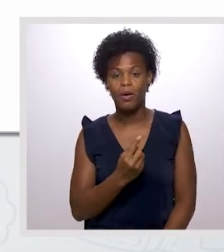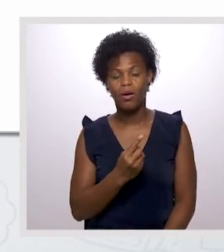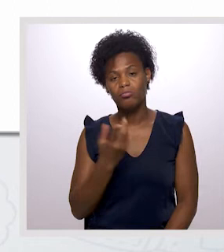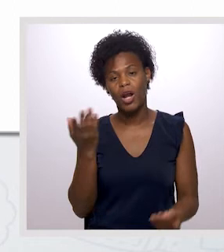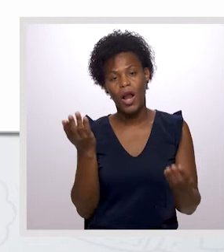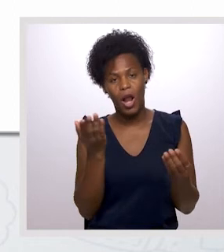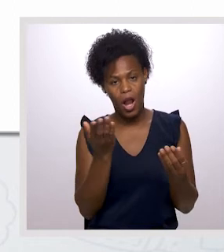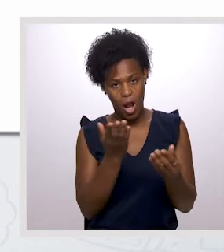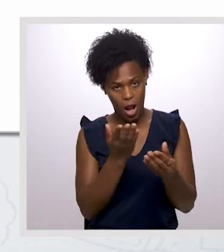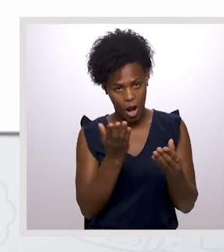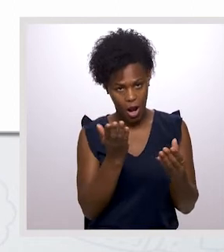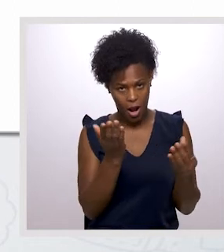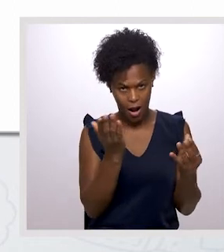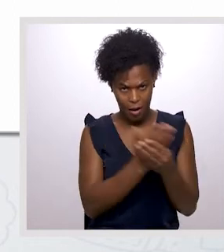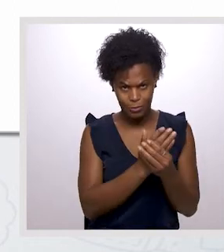tu manges